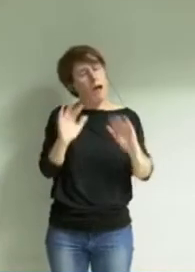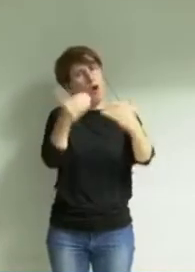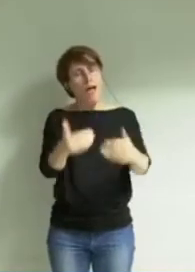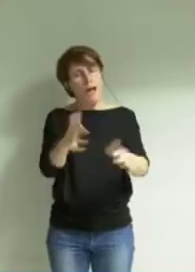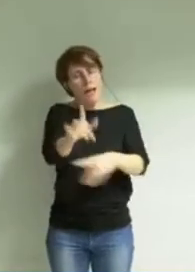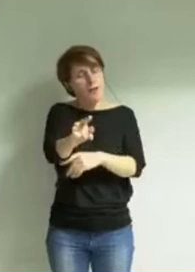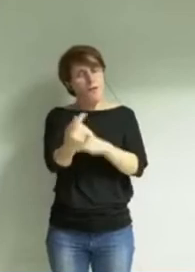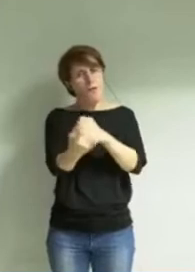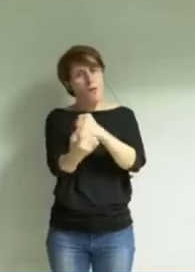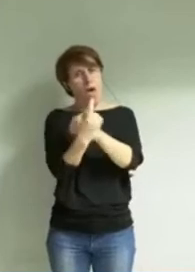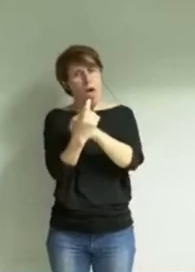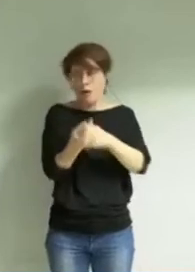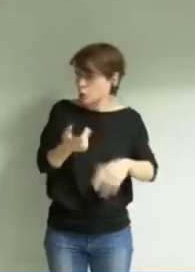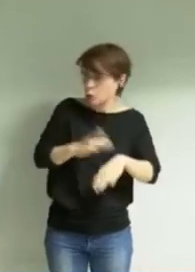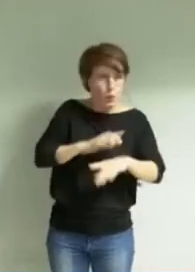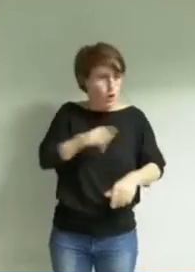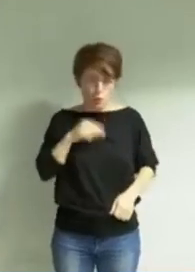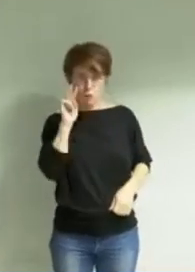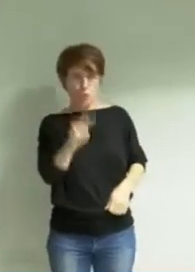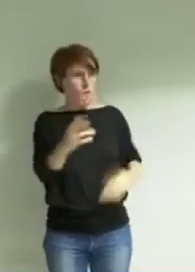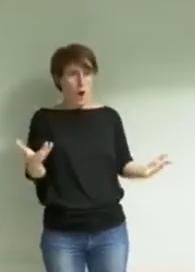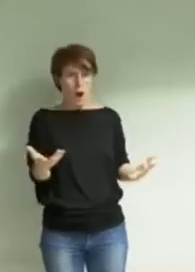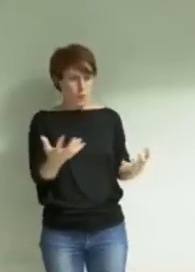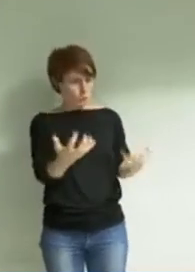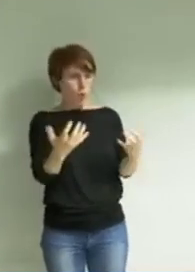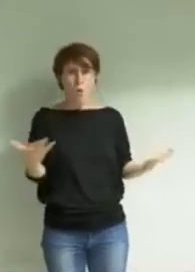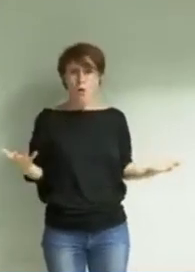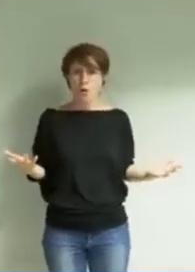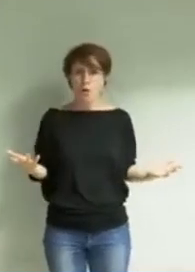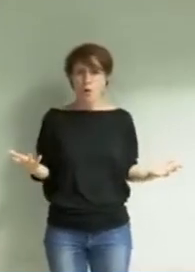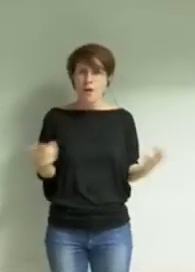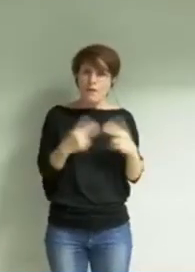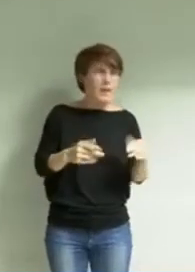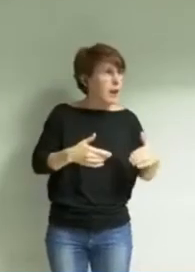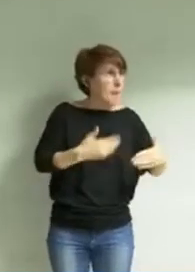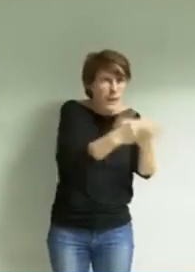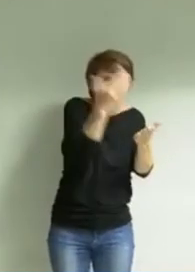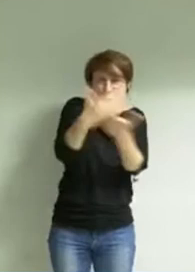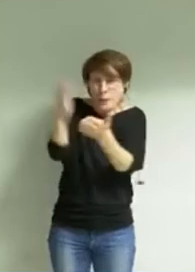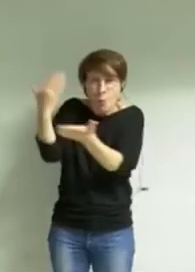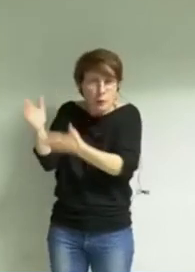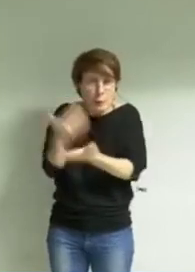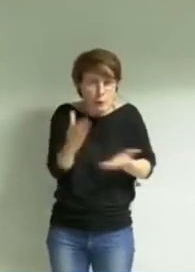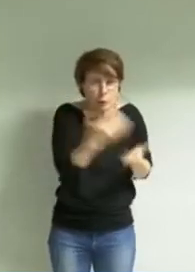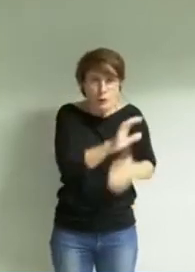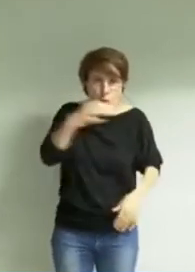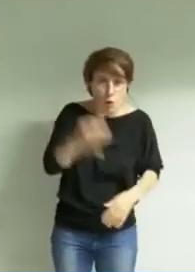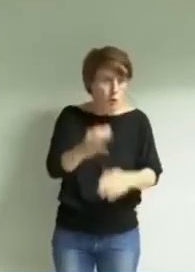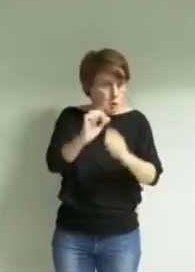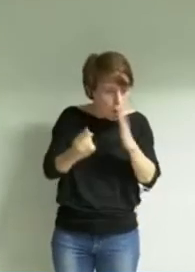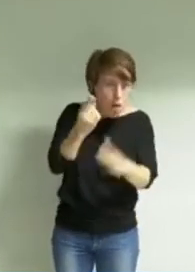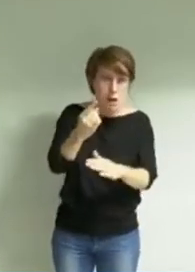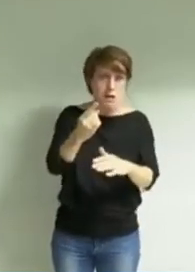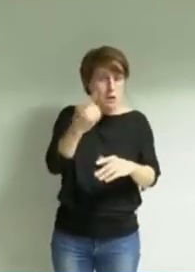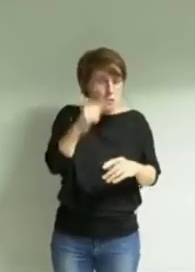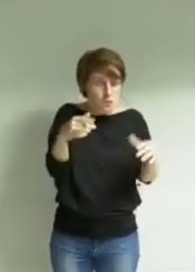d'une ville que nous ne voyons pas. Cette ville-là, cette ville bétonnée que vous voulez poursuivre pour des raisons